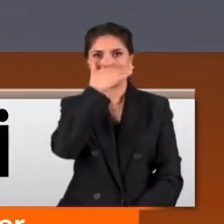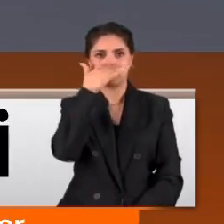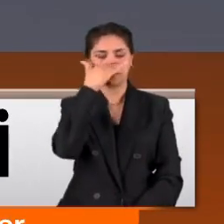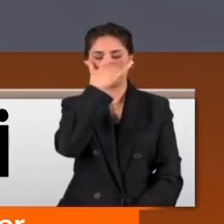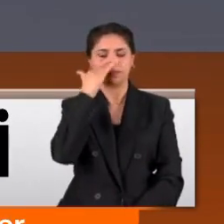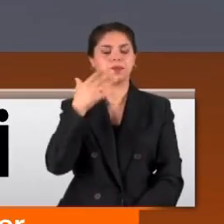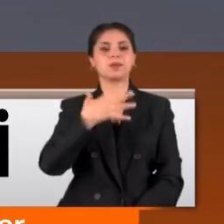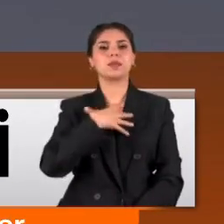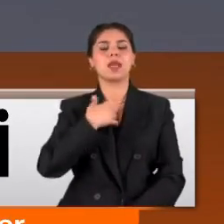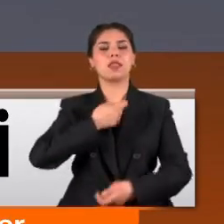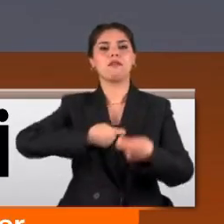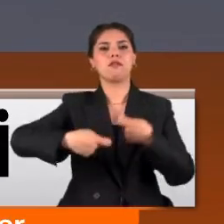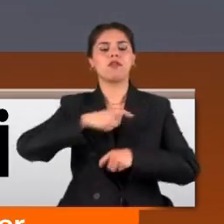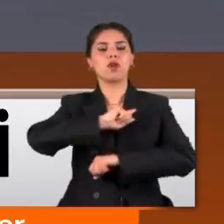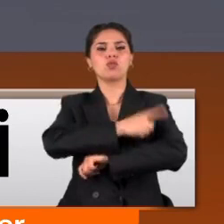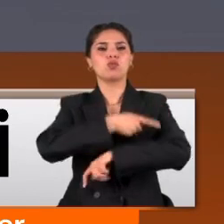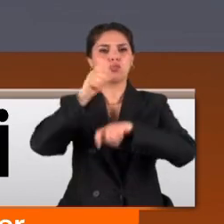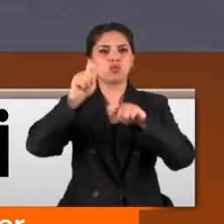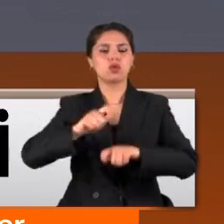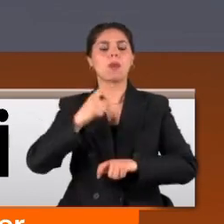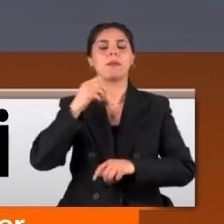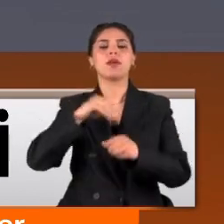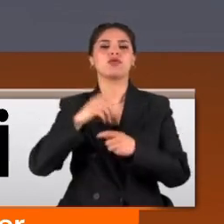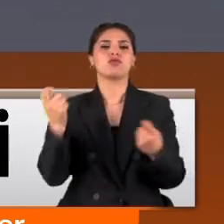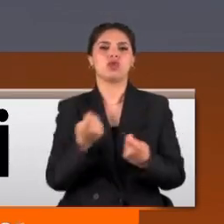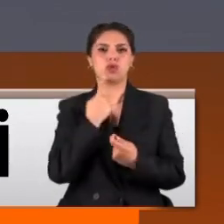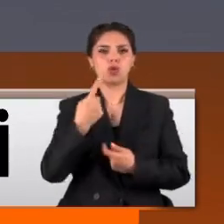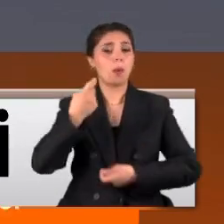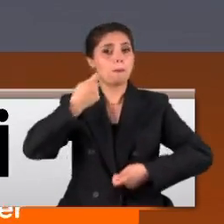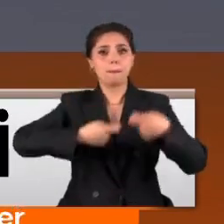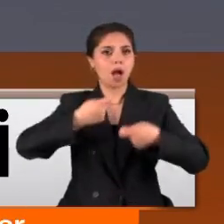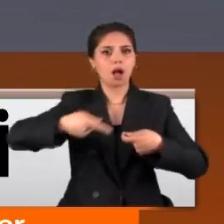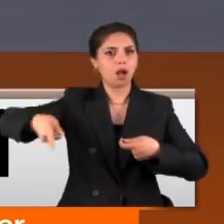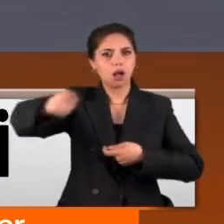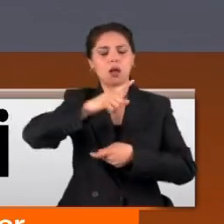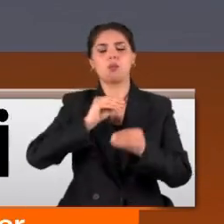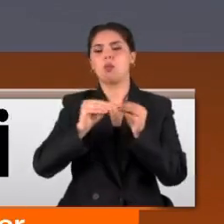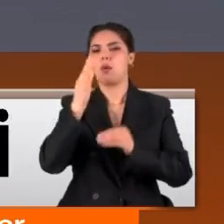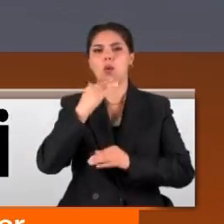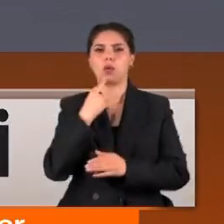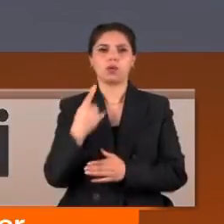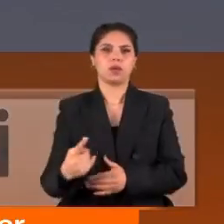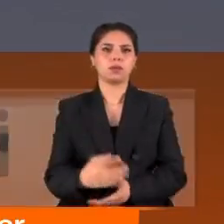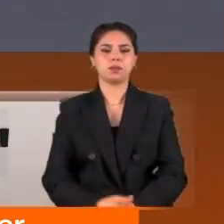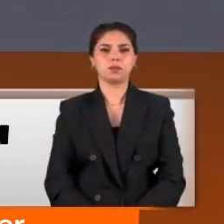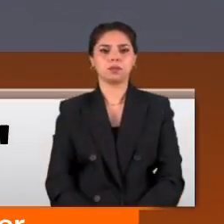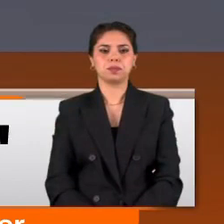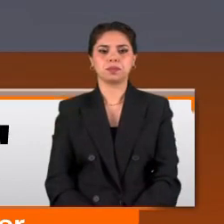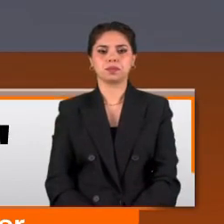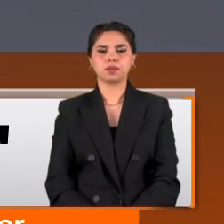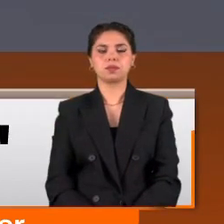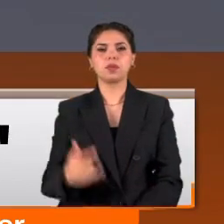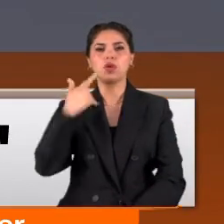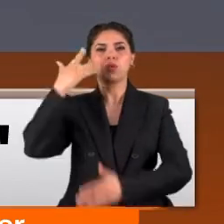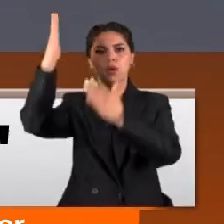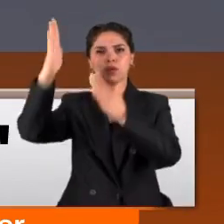sektörümüzü güçlendirmenin gayreti içerisinde olacağız diyen Erdoğan, bankalar noktasında sıkıntımız yok mesajı da verdi.